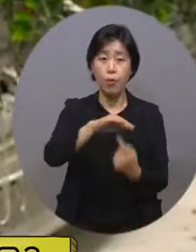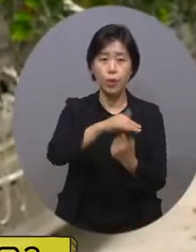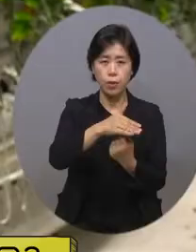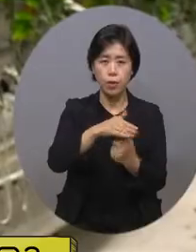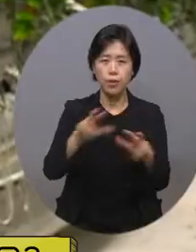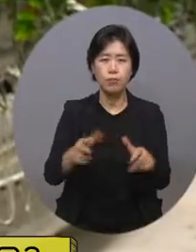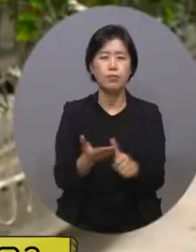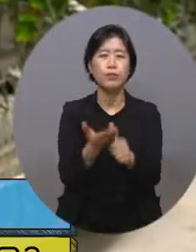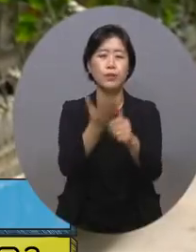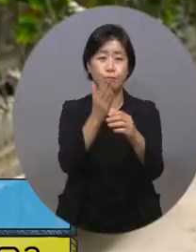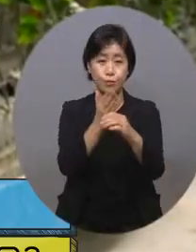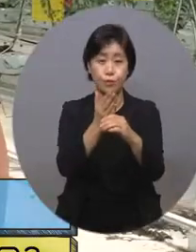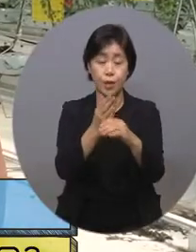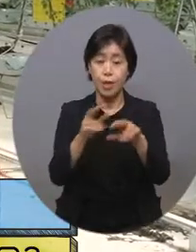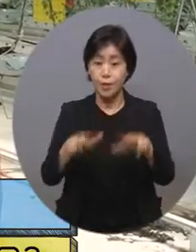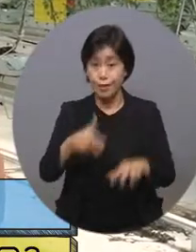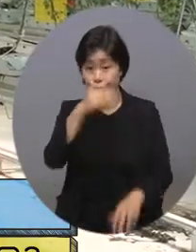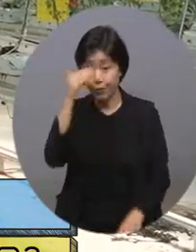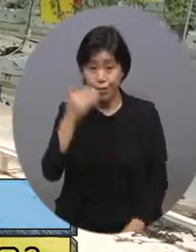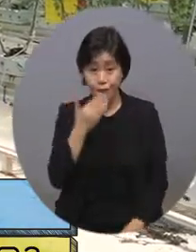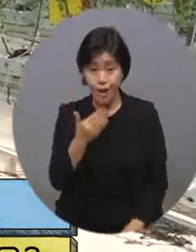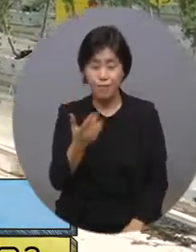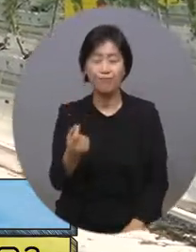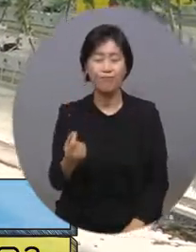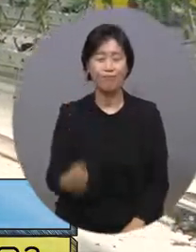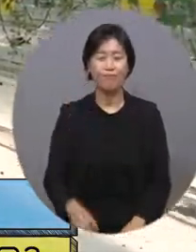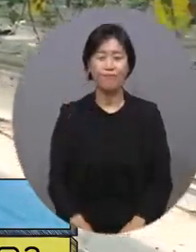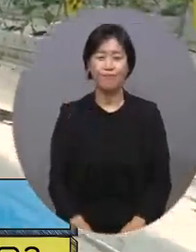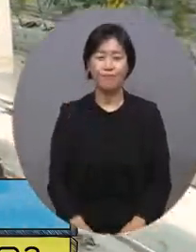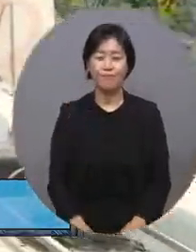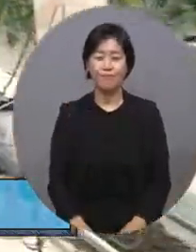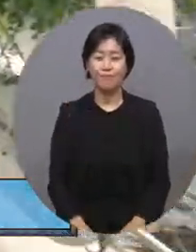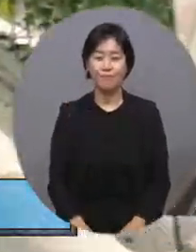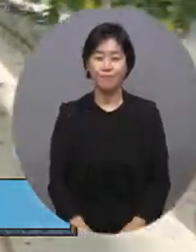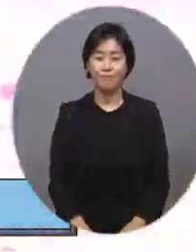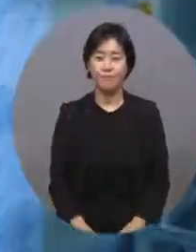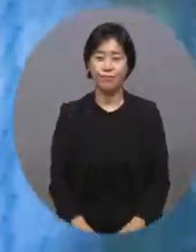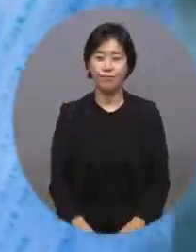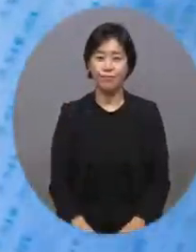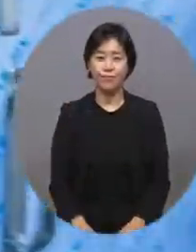그것도 지금 같이 구경시킬 수 있죠. 네, 감사합니다. 네.